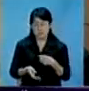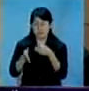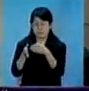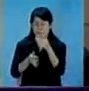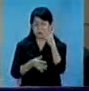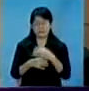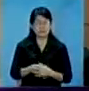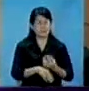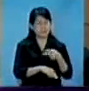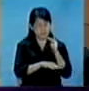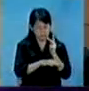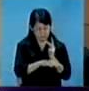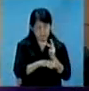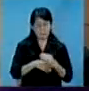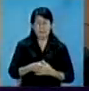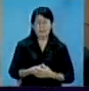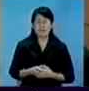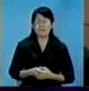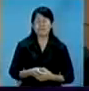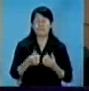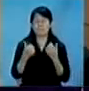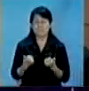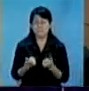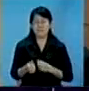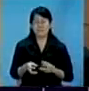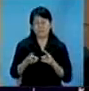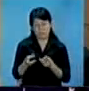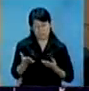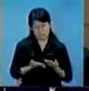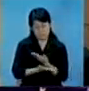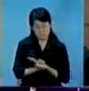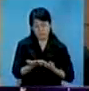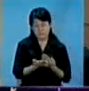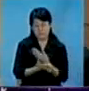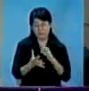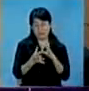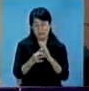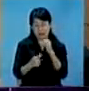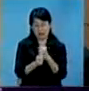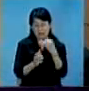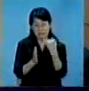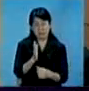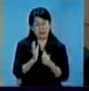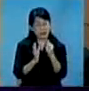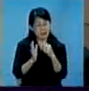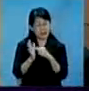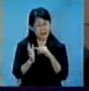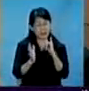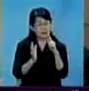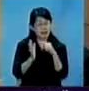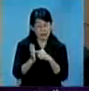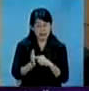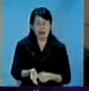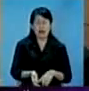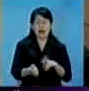ท่านประธานที่เคารพวันนี้ที่วิธีพิจารณาความอาญาที่นายสุเทพจะต้องมีความสำ